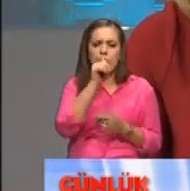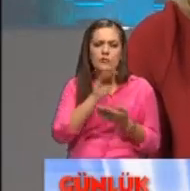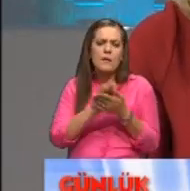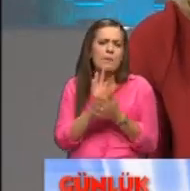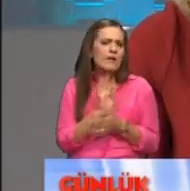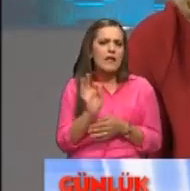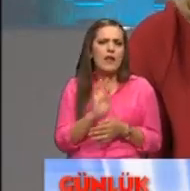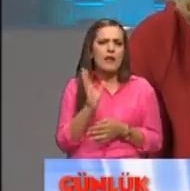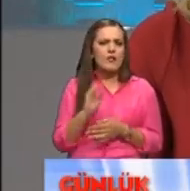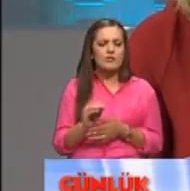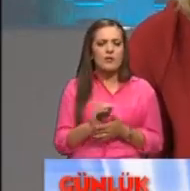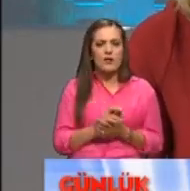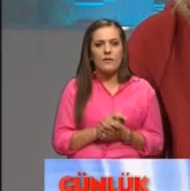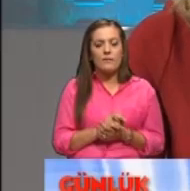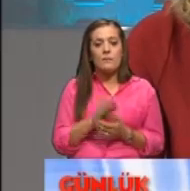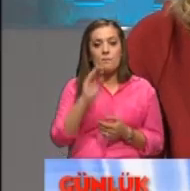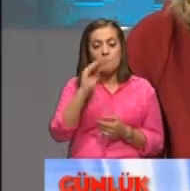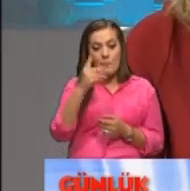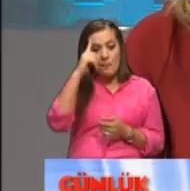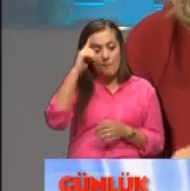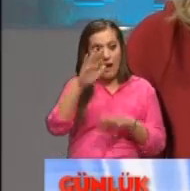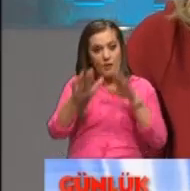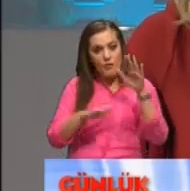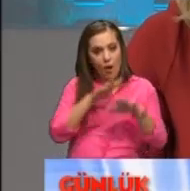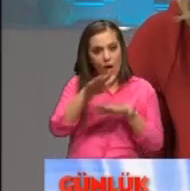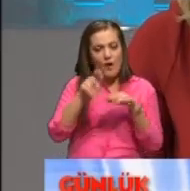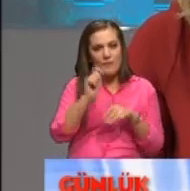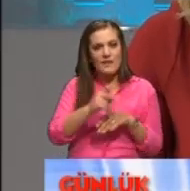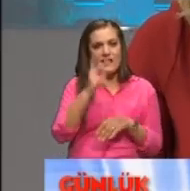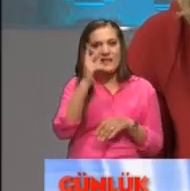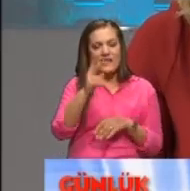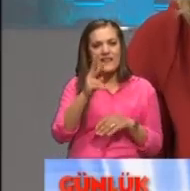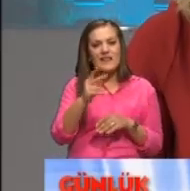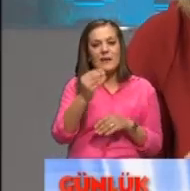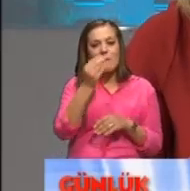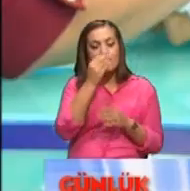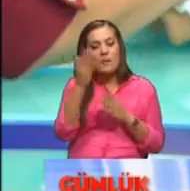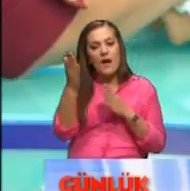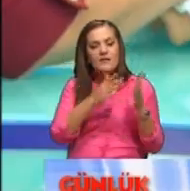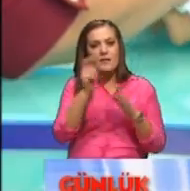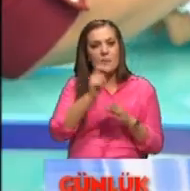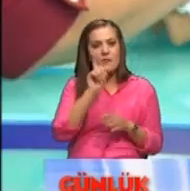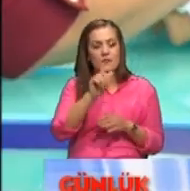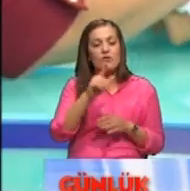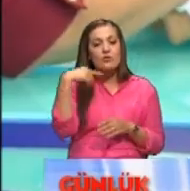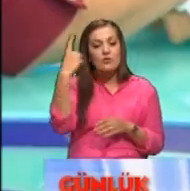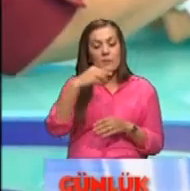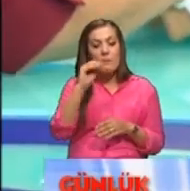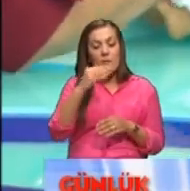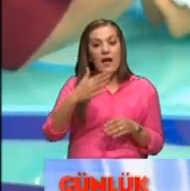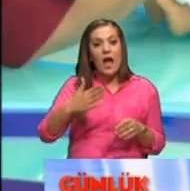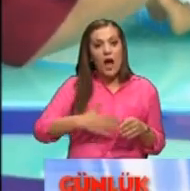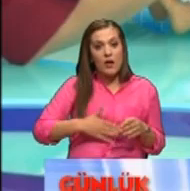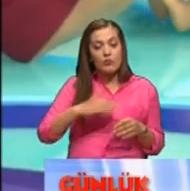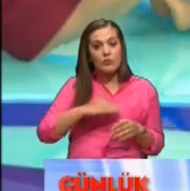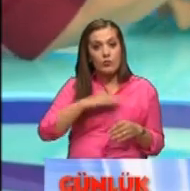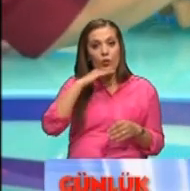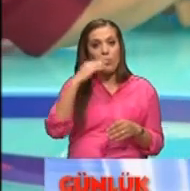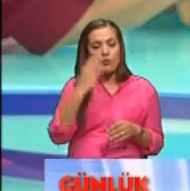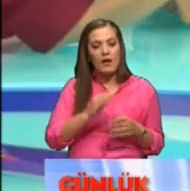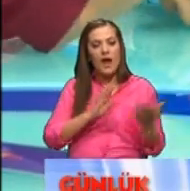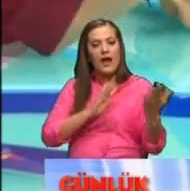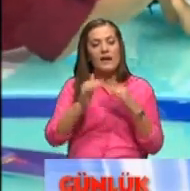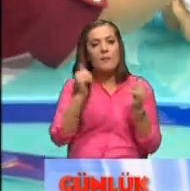sabun yeterli olacaktır. Bebeğe banyosunu yaptırırken iki beslenme arasında yapılması lazım. Çünkü bebeğin karnı tok olacak olursa